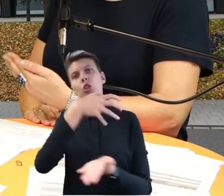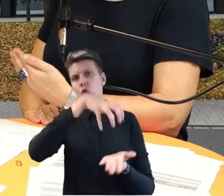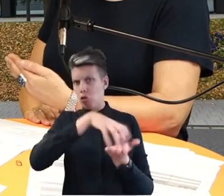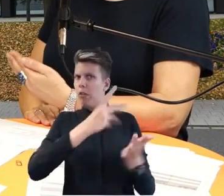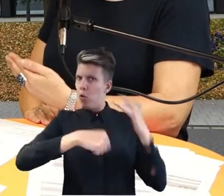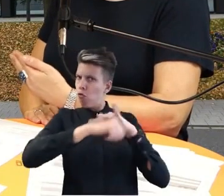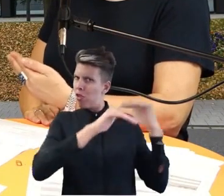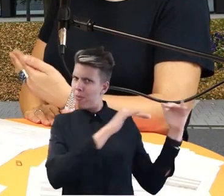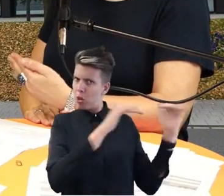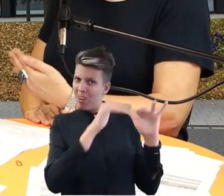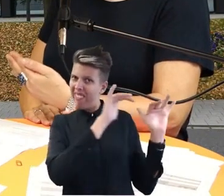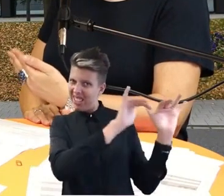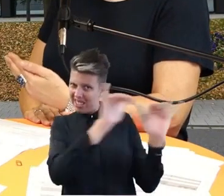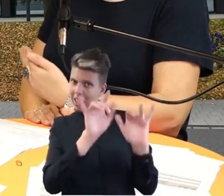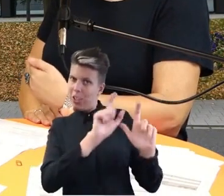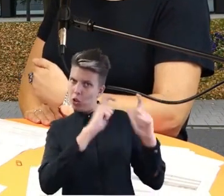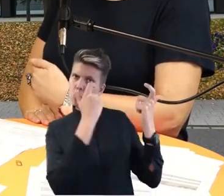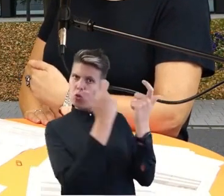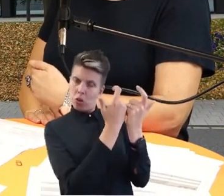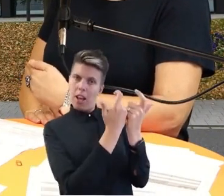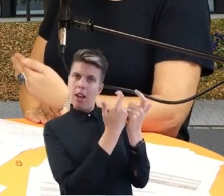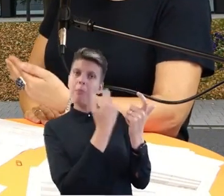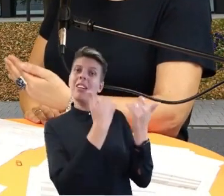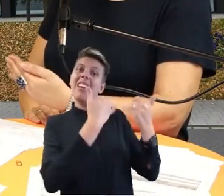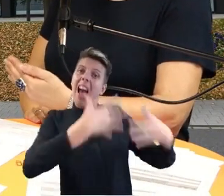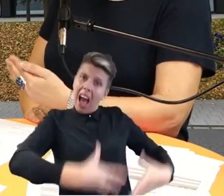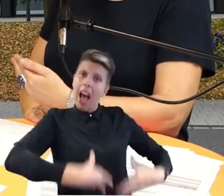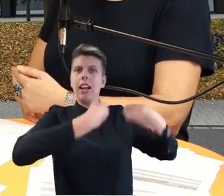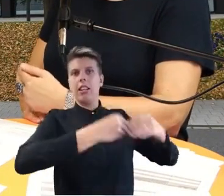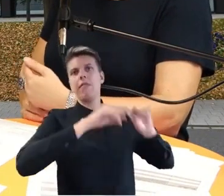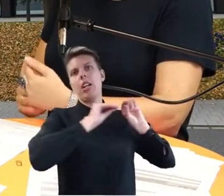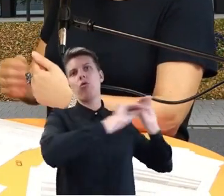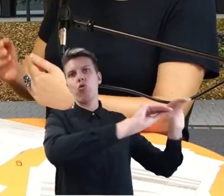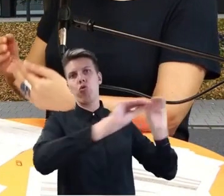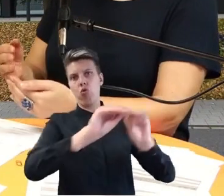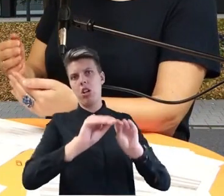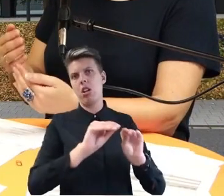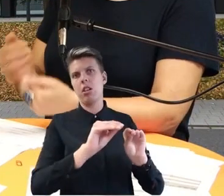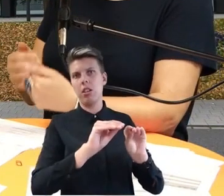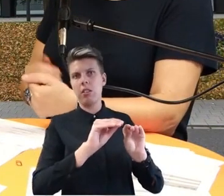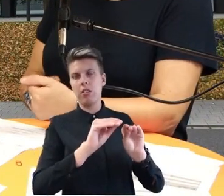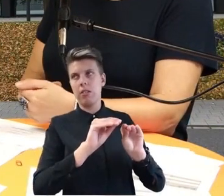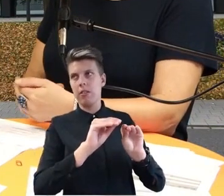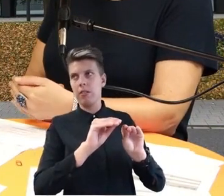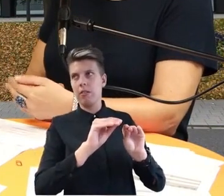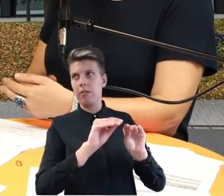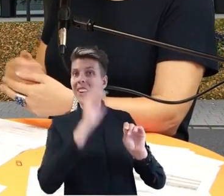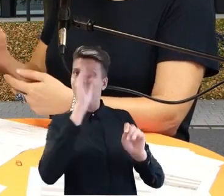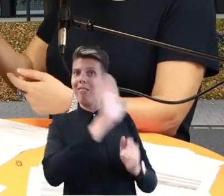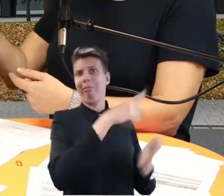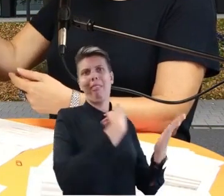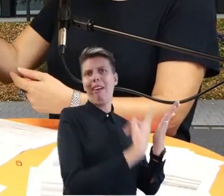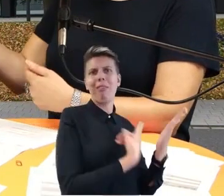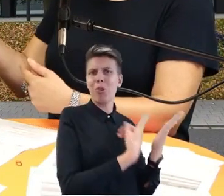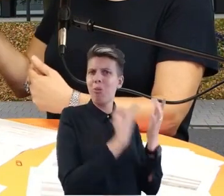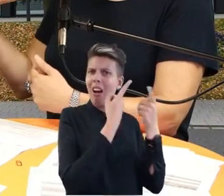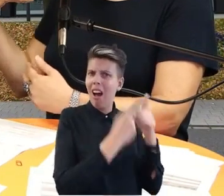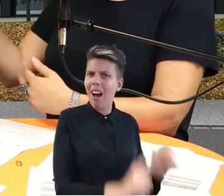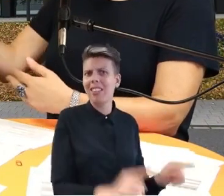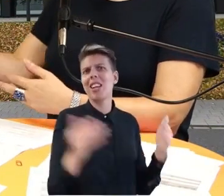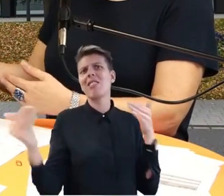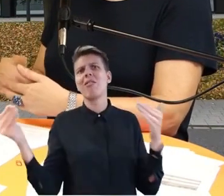ausgetragen wurden geschult haben die dann natürlich eine andere anforderungen haben als wenn jemand